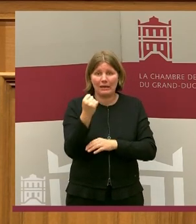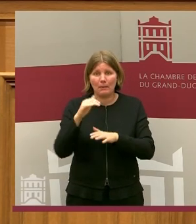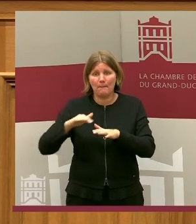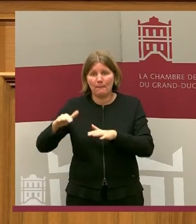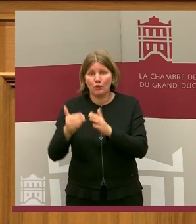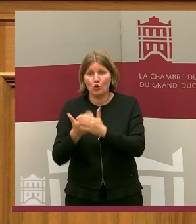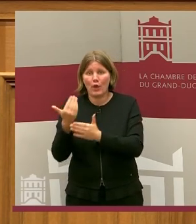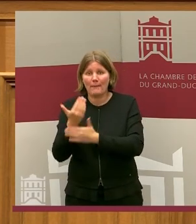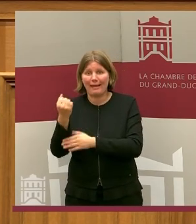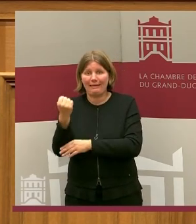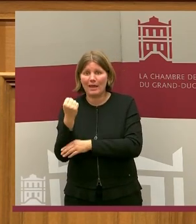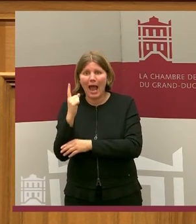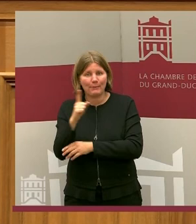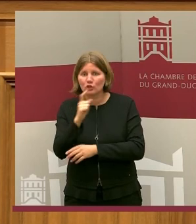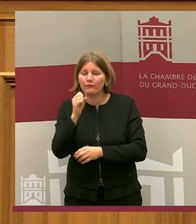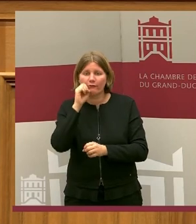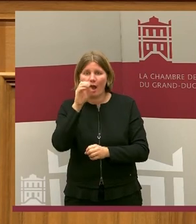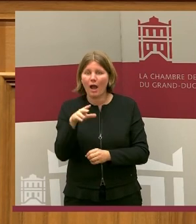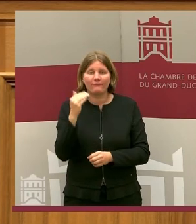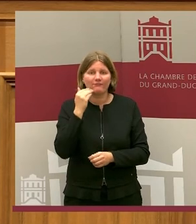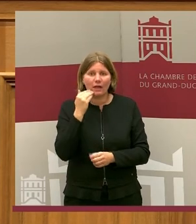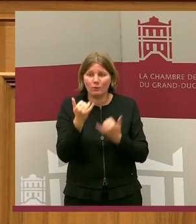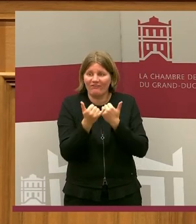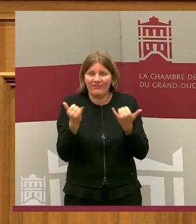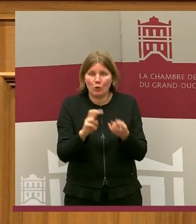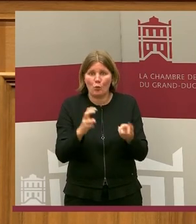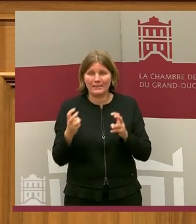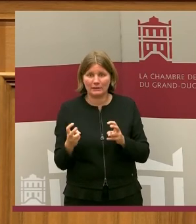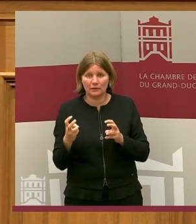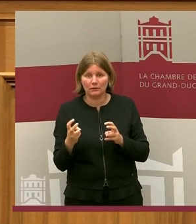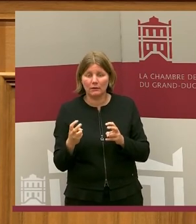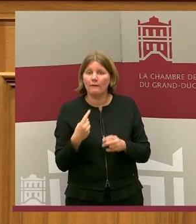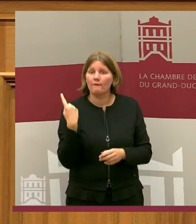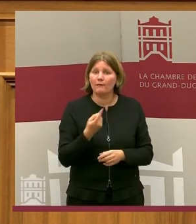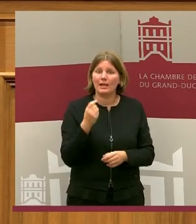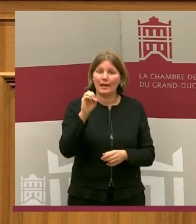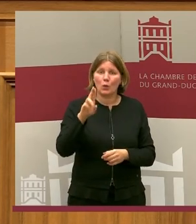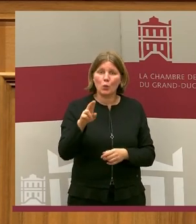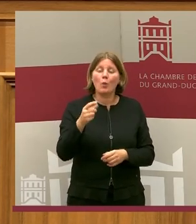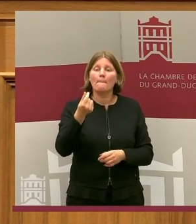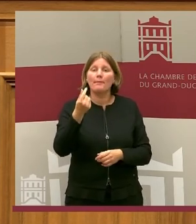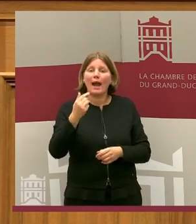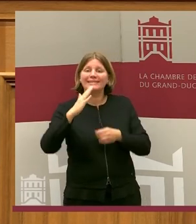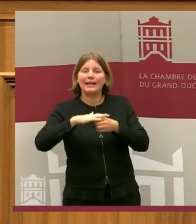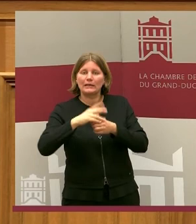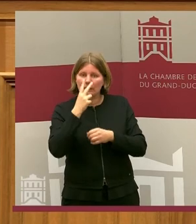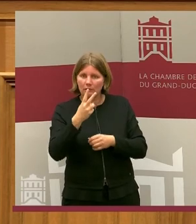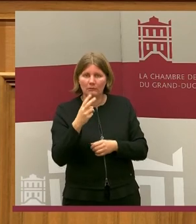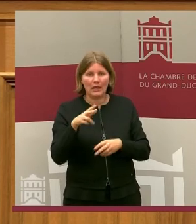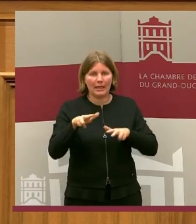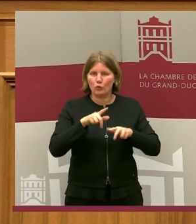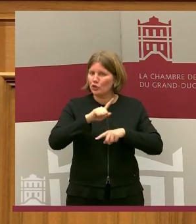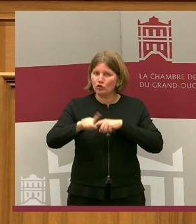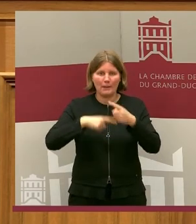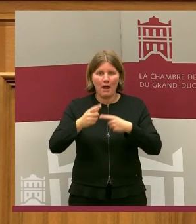zu fragen, wen ja wen das soll kommen. Wir haben beim EU-Gaspreisdeckel gesehen, dass in der Regierung nicht immer geleben kann, dass aufs A oder B